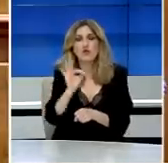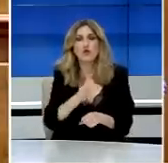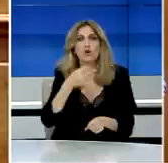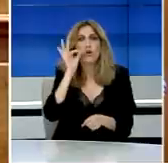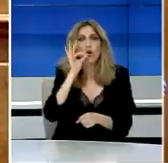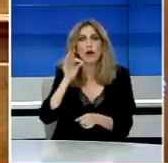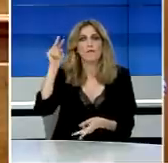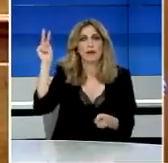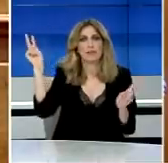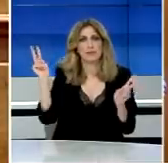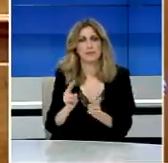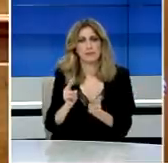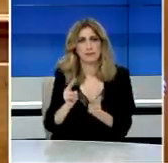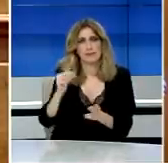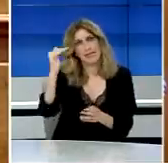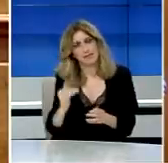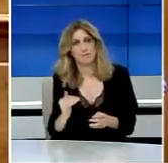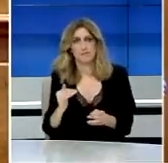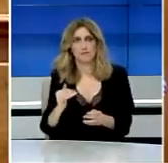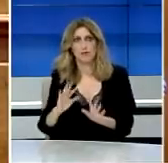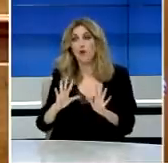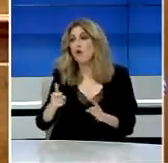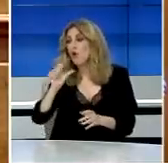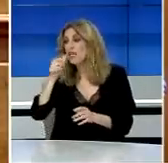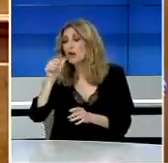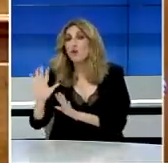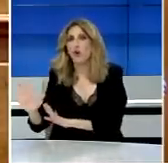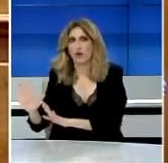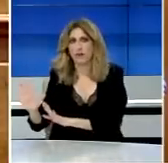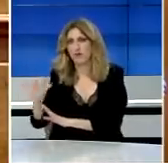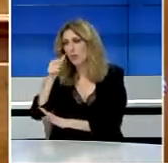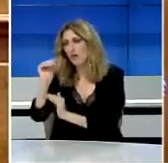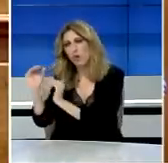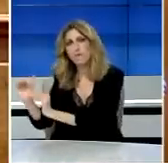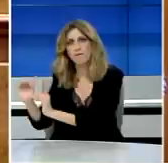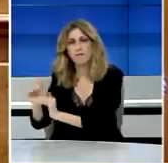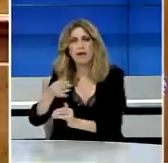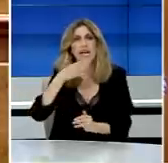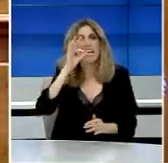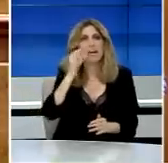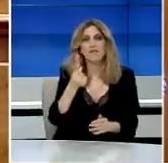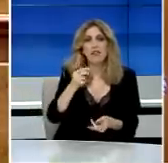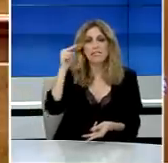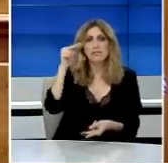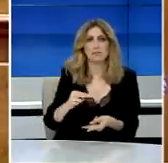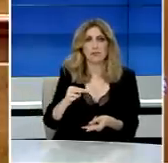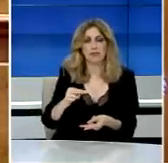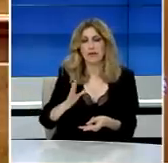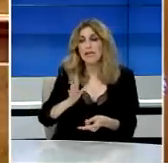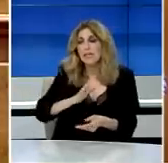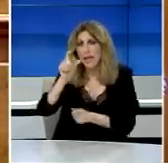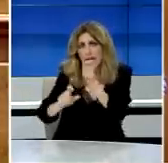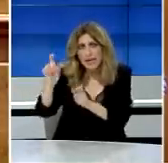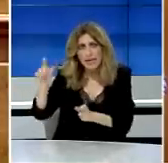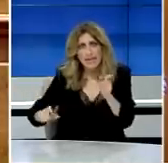αλκοόλ. Όχι το αλκοόλ. Και λέει για 5 μήνες. Και βγαίνουν οι ίδιοι καταστηματάρχες και λένε αυτό είναι ντροπιαστικό. Δεν το είπα